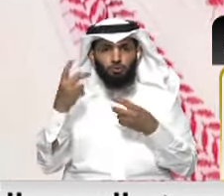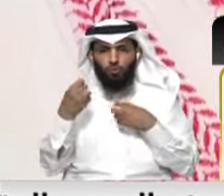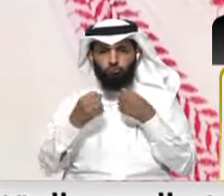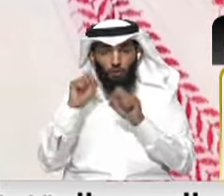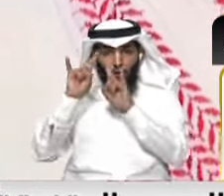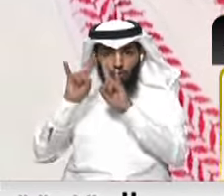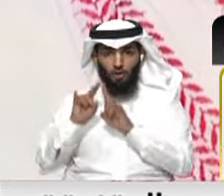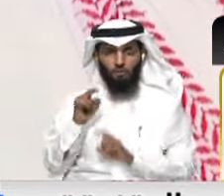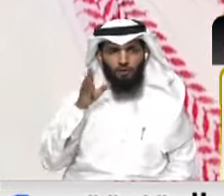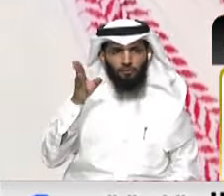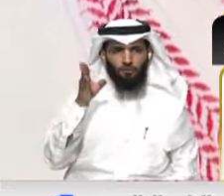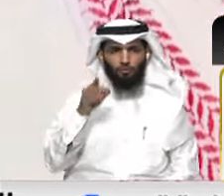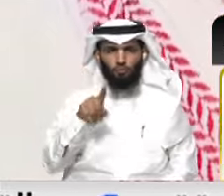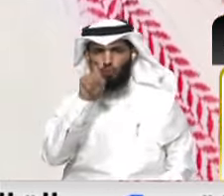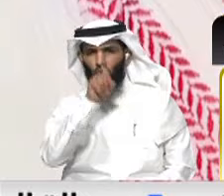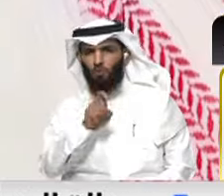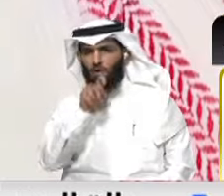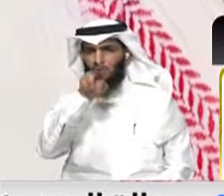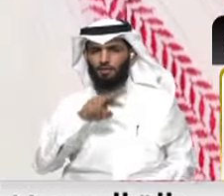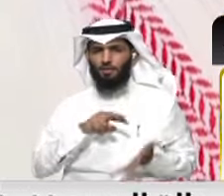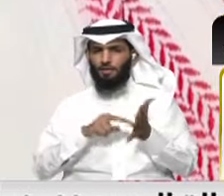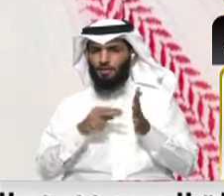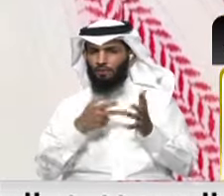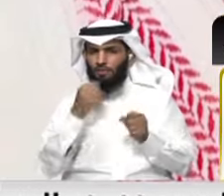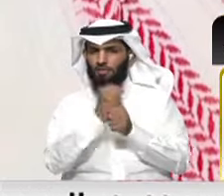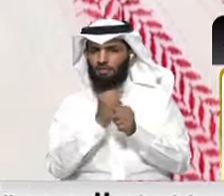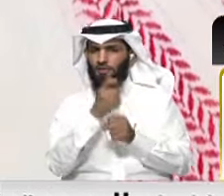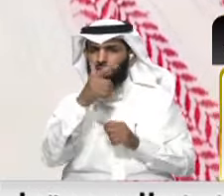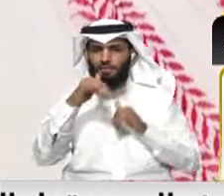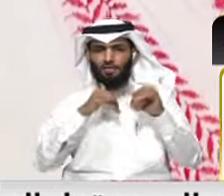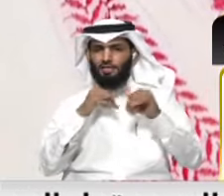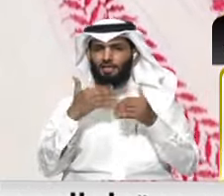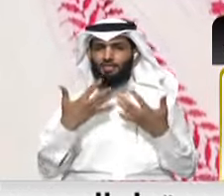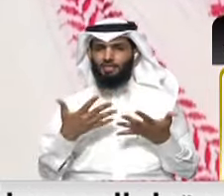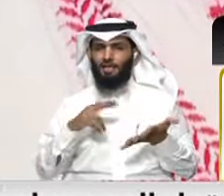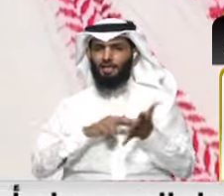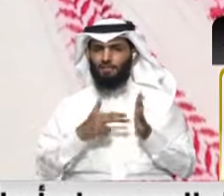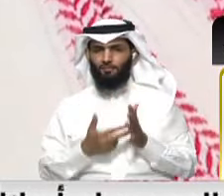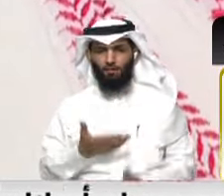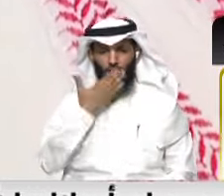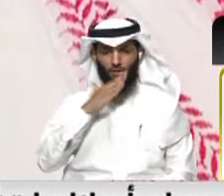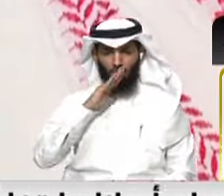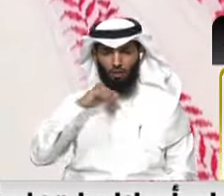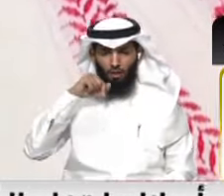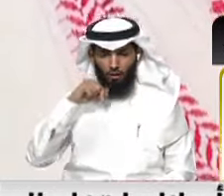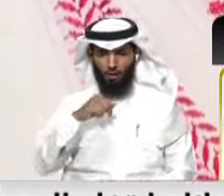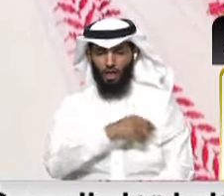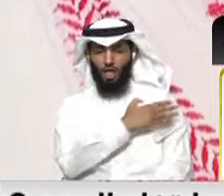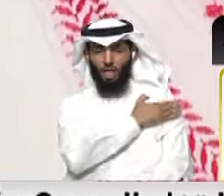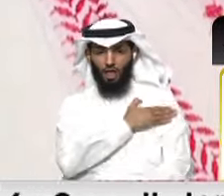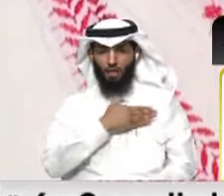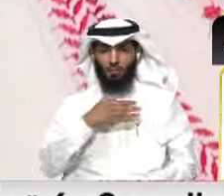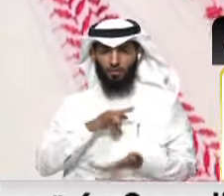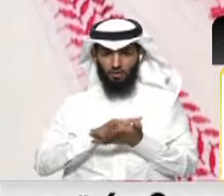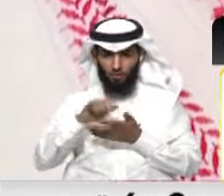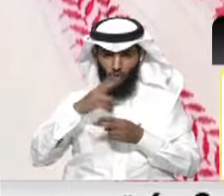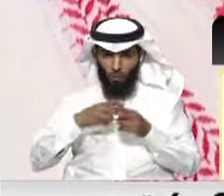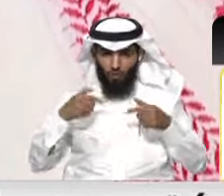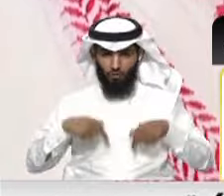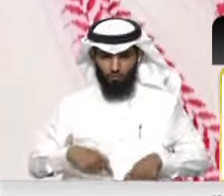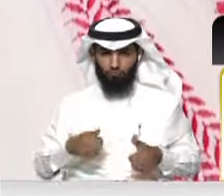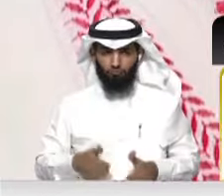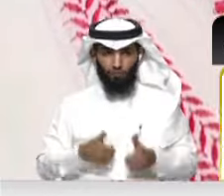وضعتوها انتم لتسهيل وتسير هذه الحركة؟ نعم، لله الحمد، الإدارة العامة للطيران المدني في جميع قطاعاته مع جميع مقدمي